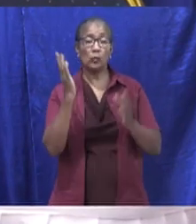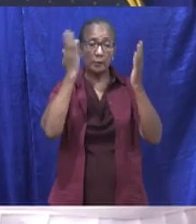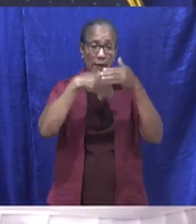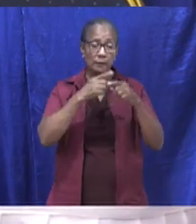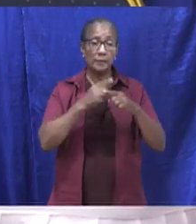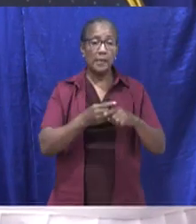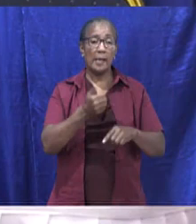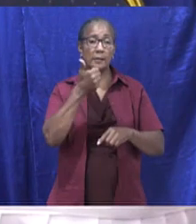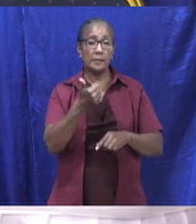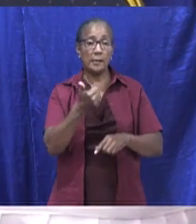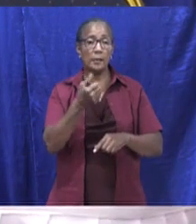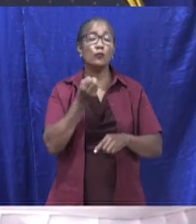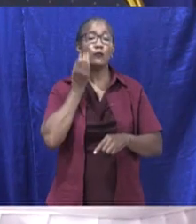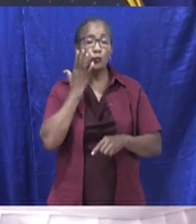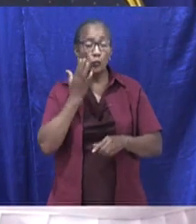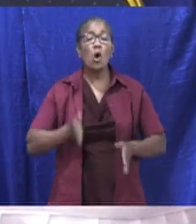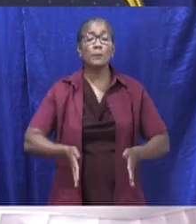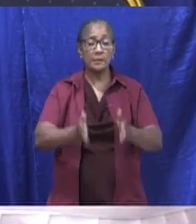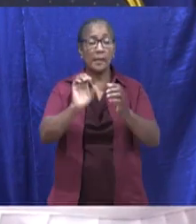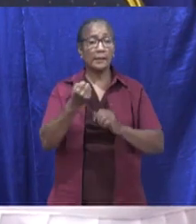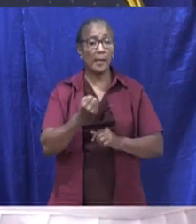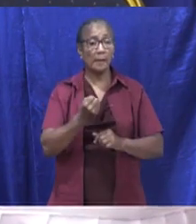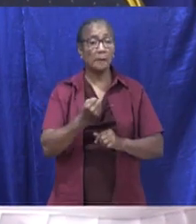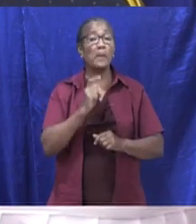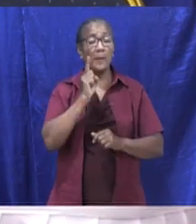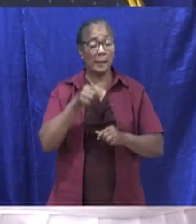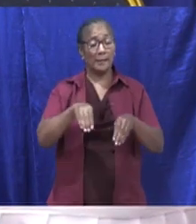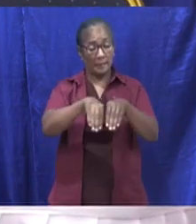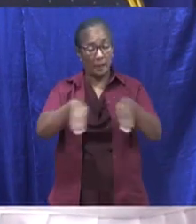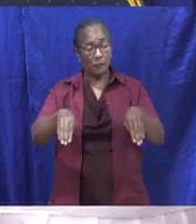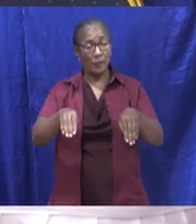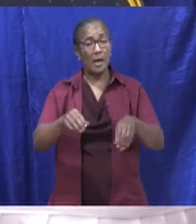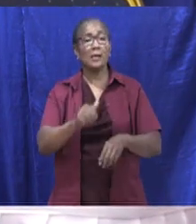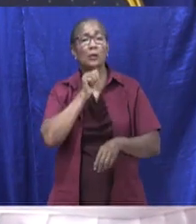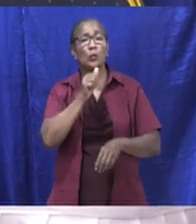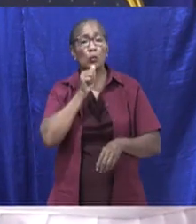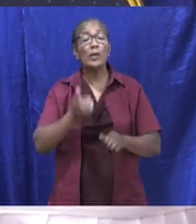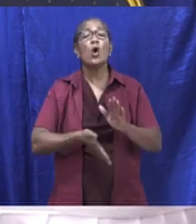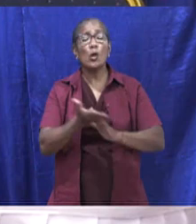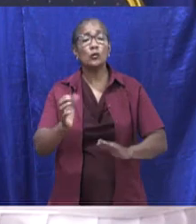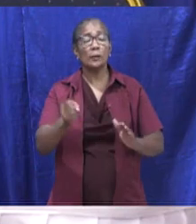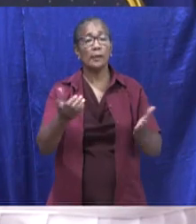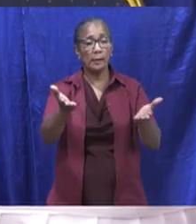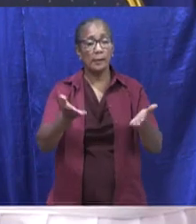en 6 uur 's morgens toch nog op straat te krijgen. Terwijl afgebakend is wie uitzonderingen gaan